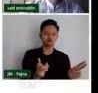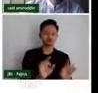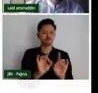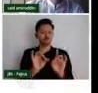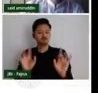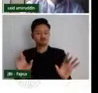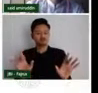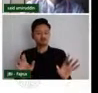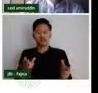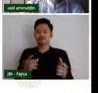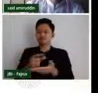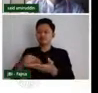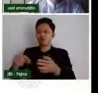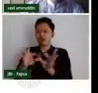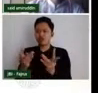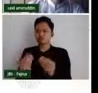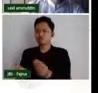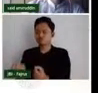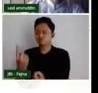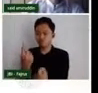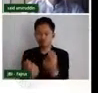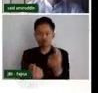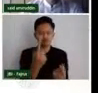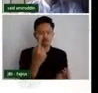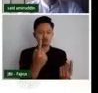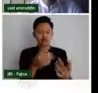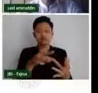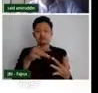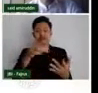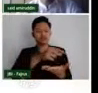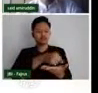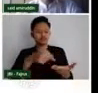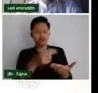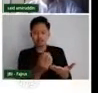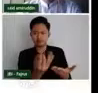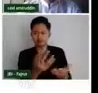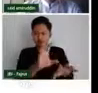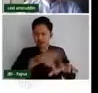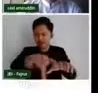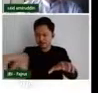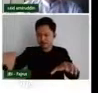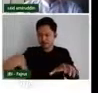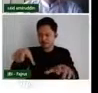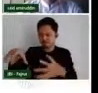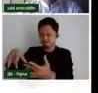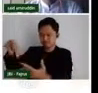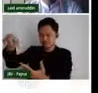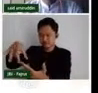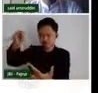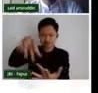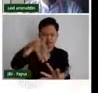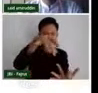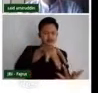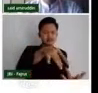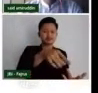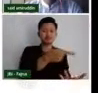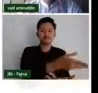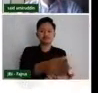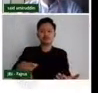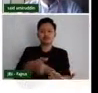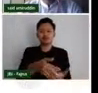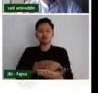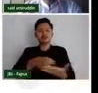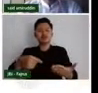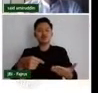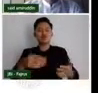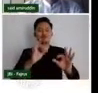mulai ada dipilih di beberapa sekolah yang ada di daerah tertentu, itu mulai dipilih sekolah mana yang bisa menyelenggarakan pendidikan inklusi.